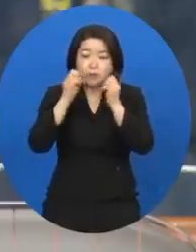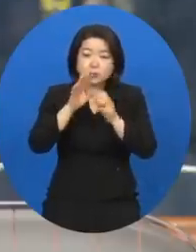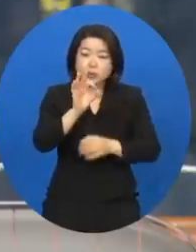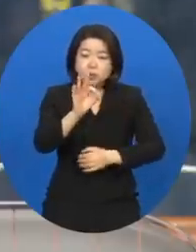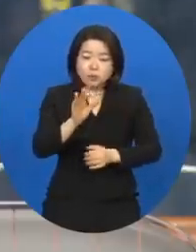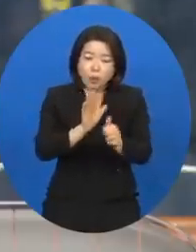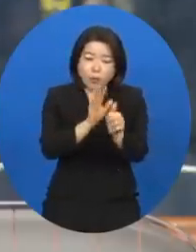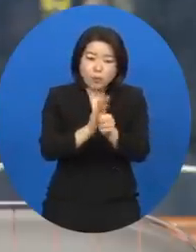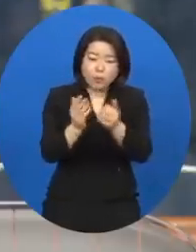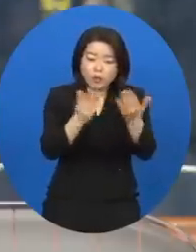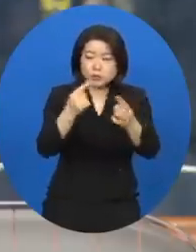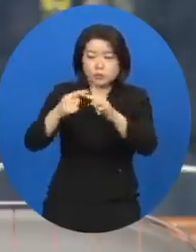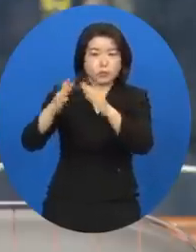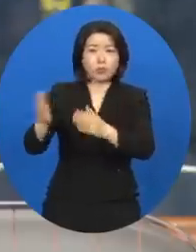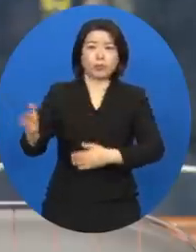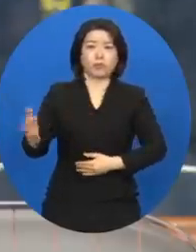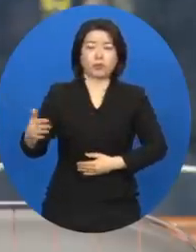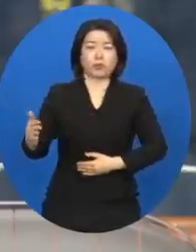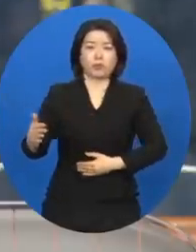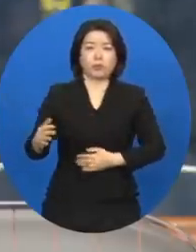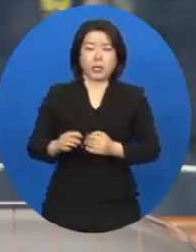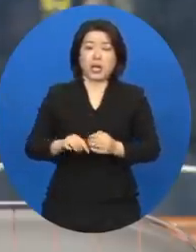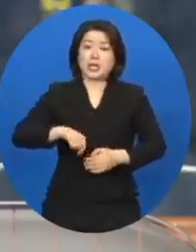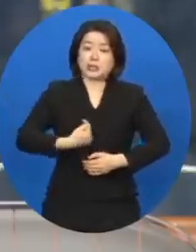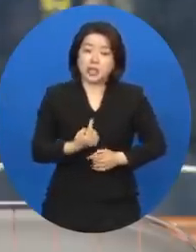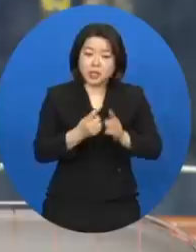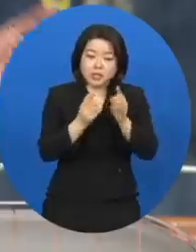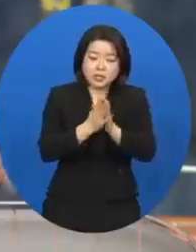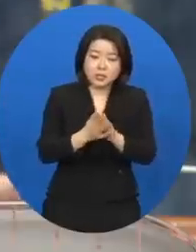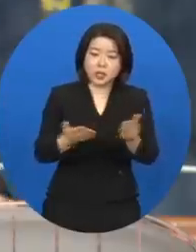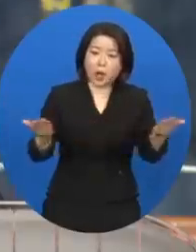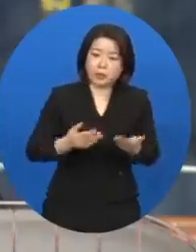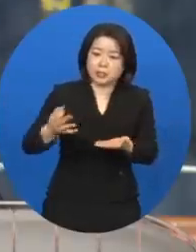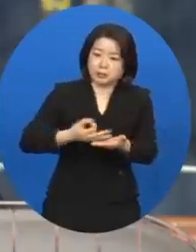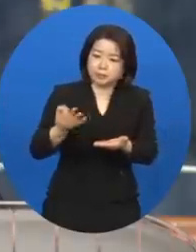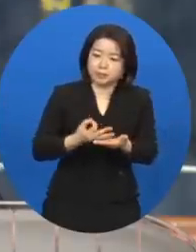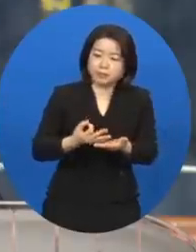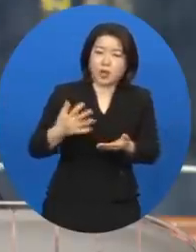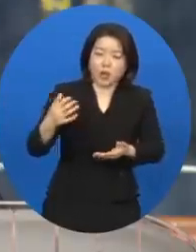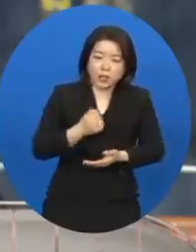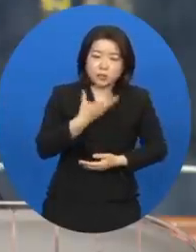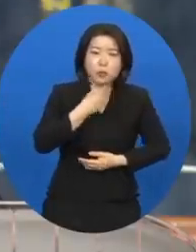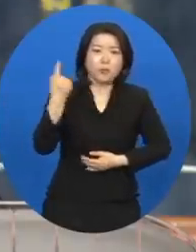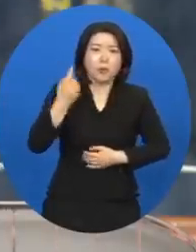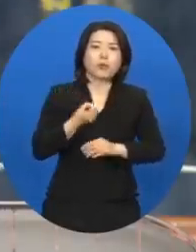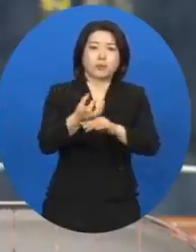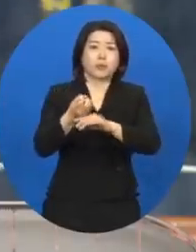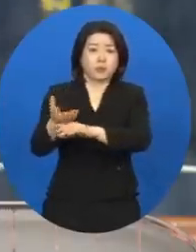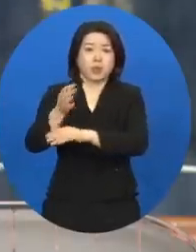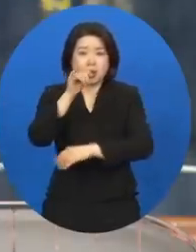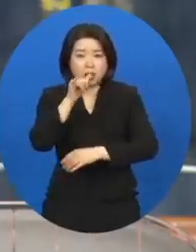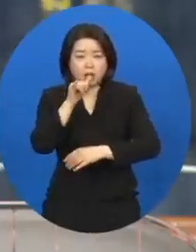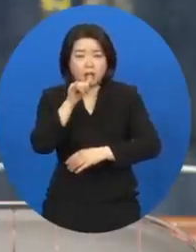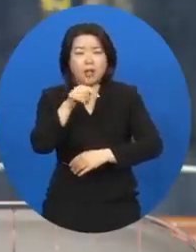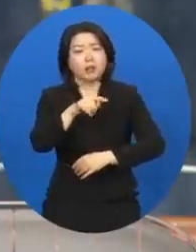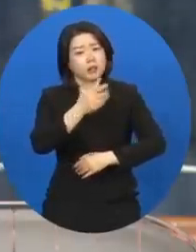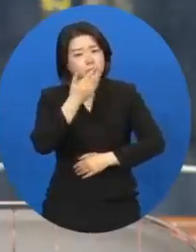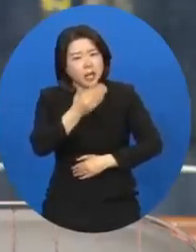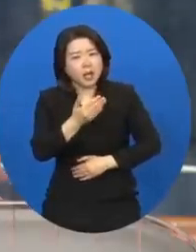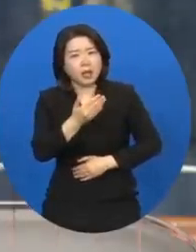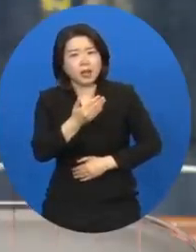없어요. 자기가 가서 일해서 벌어서 먹어가면서 복음 전해야 돼요. 그게 가능한